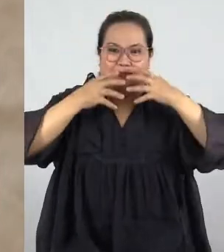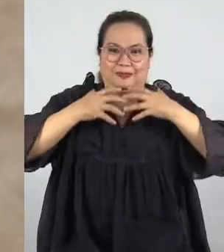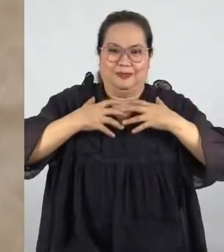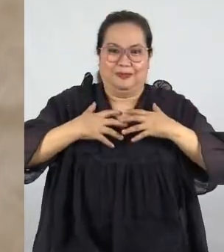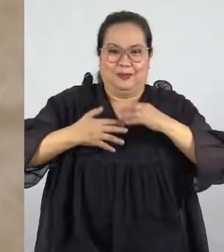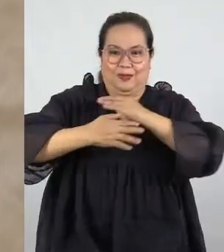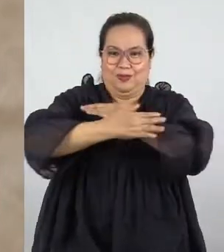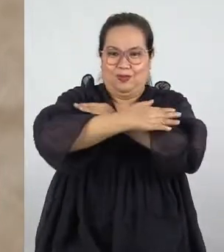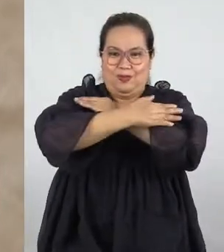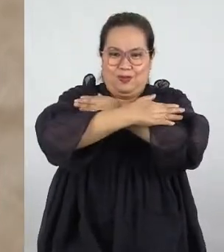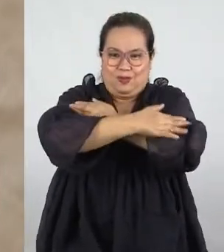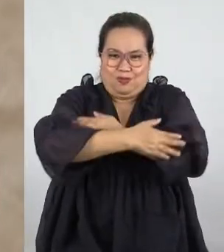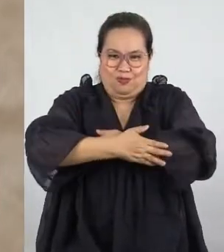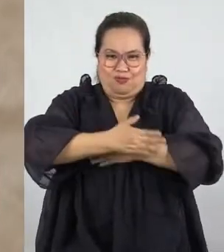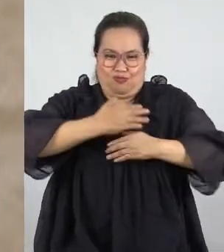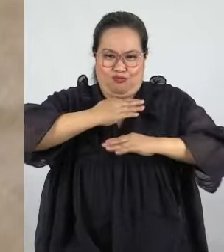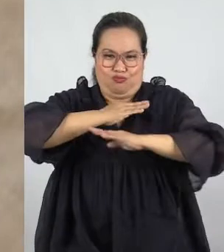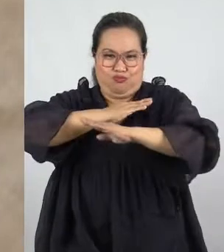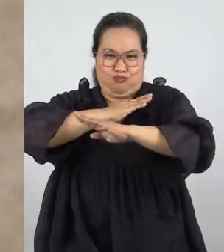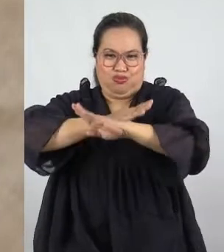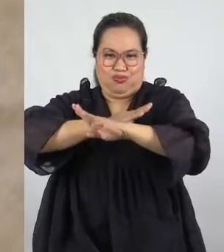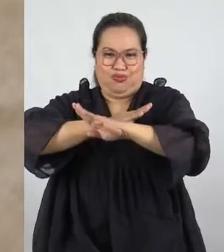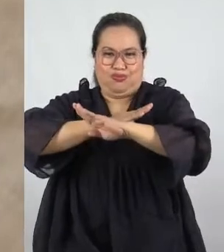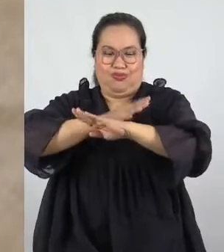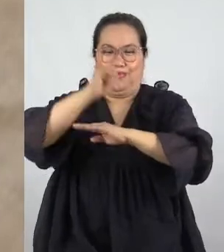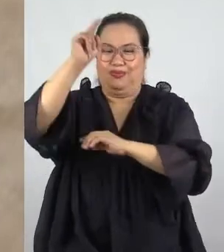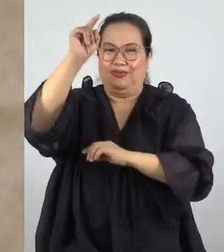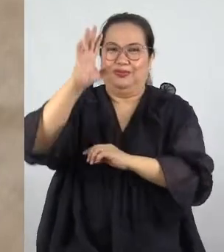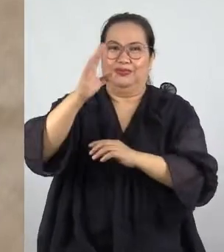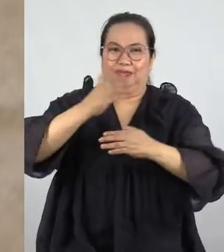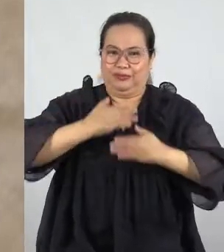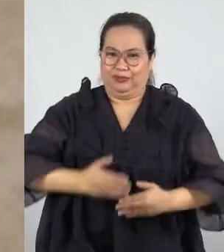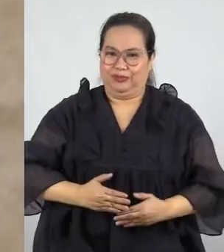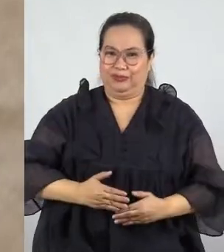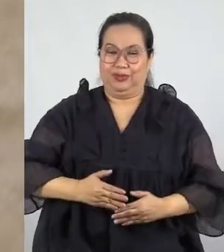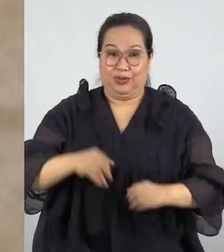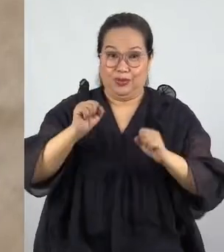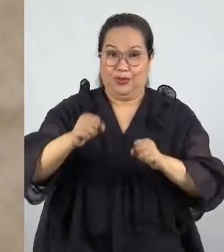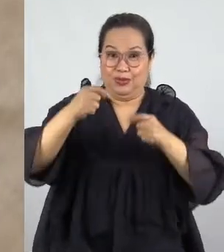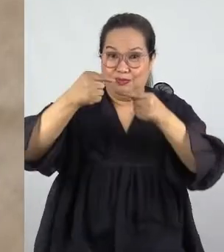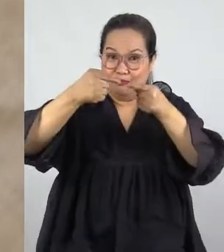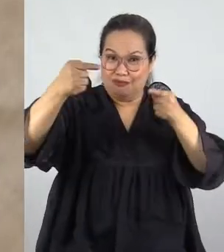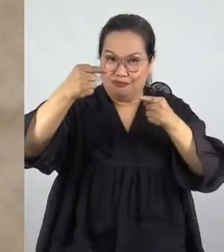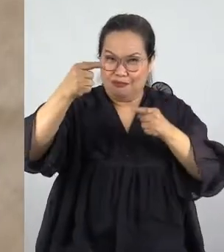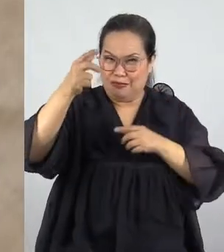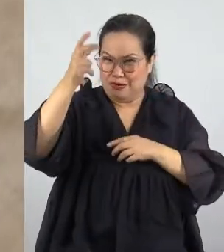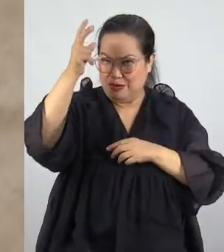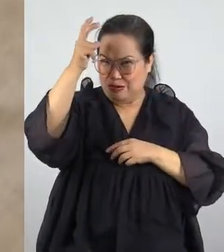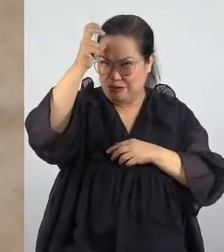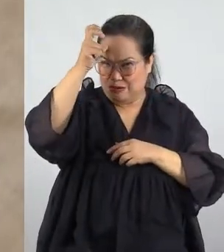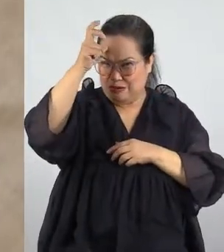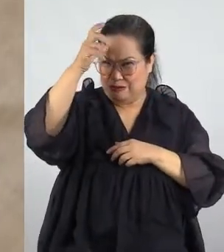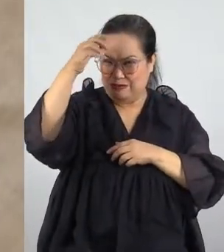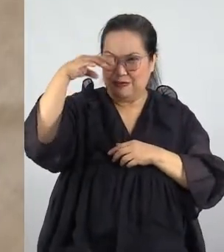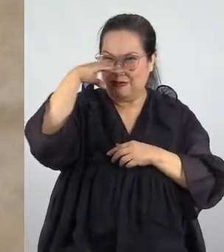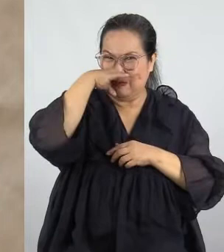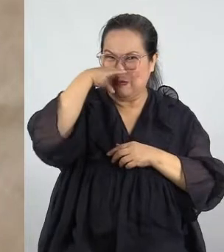God, that you may be able to stand against the schemes of the devil.